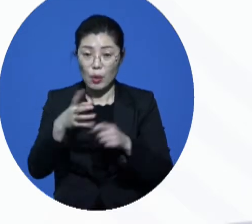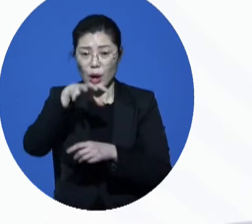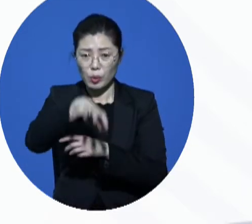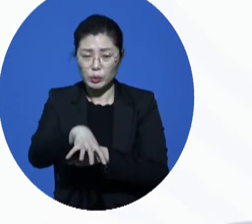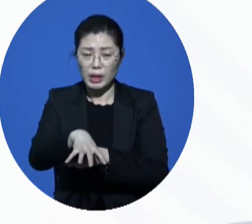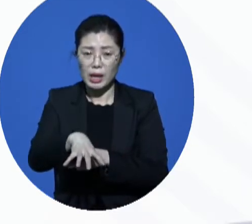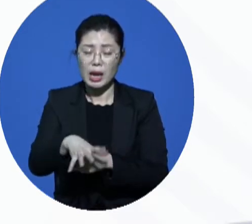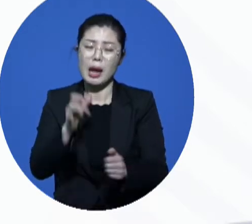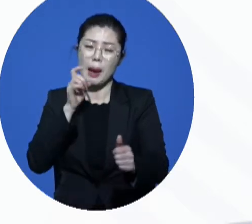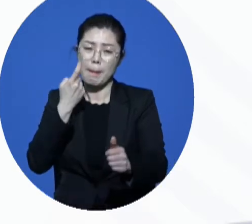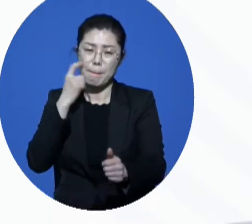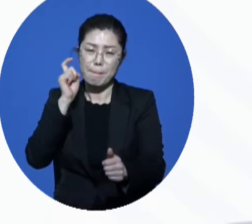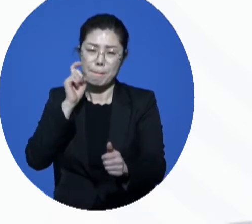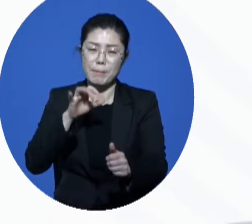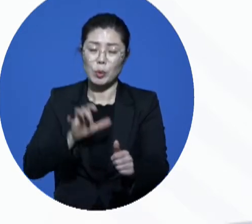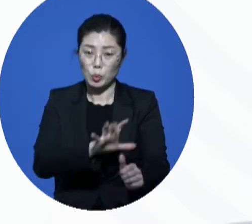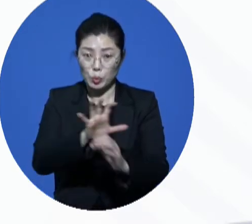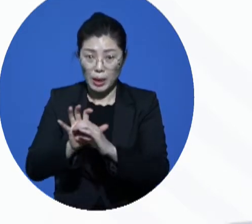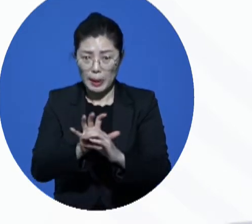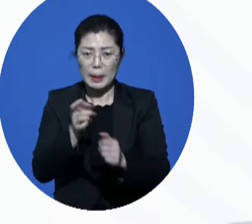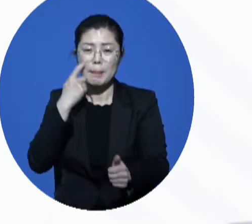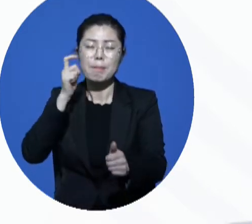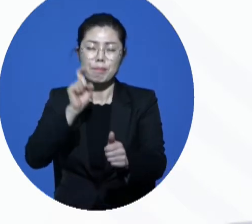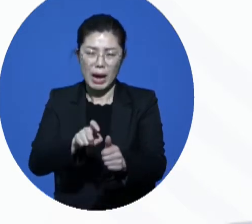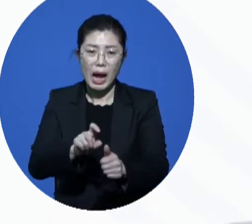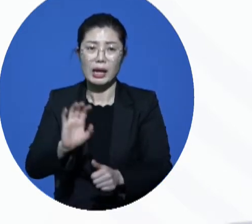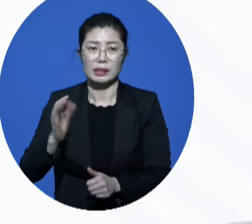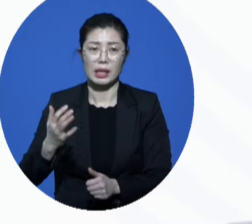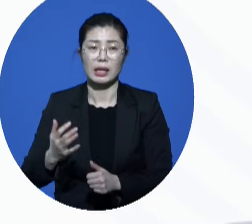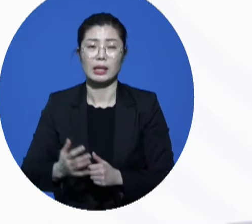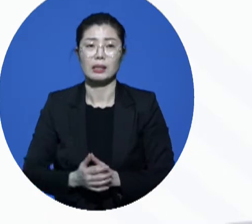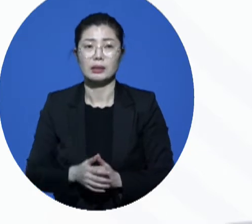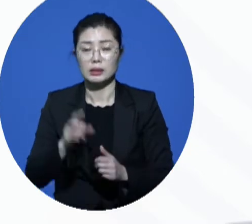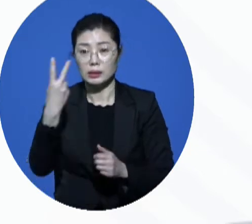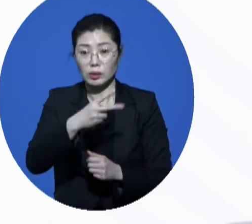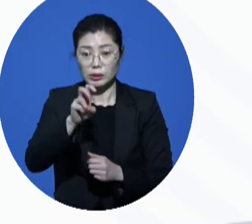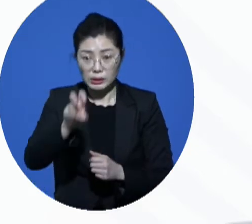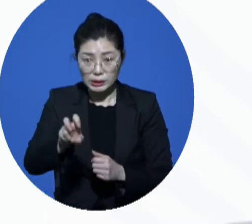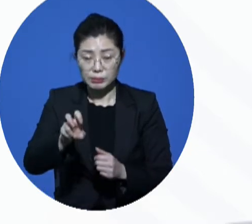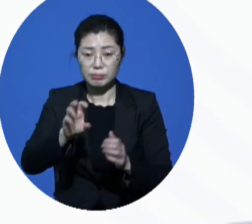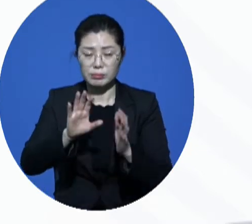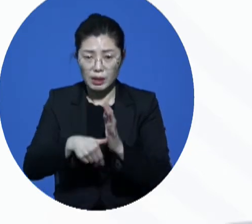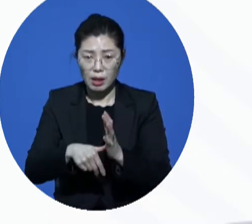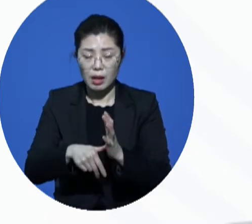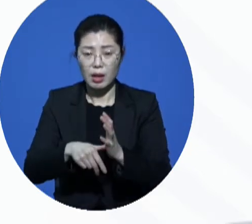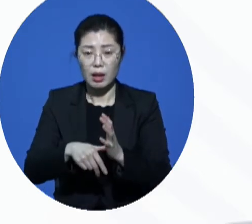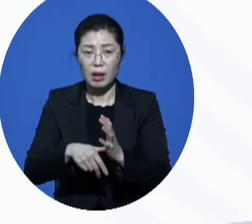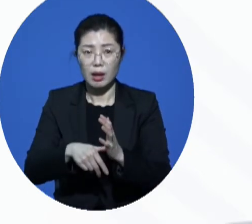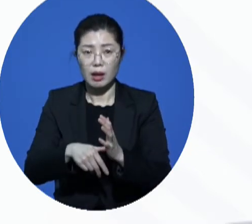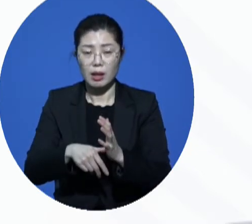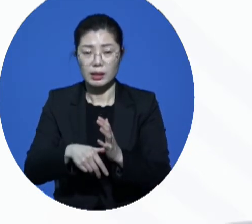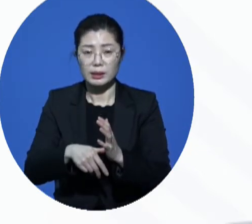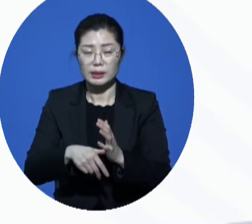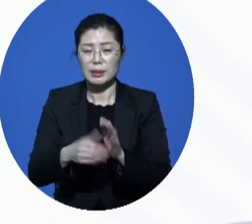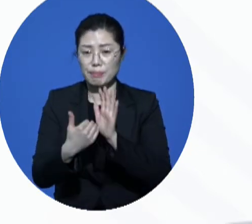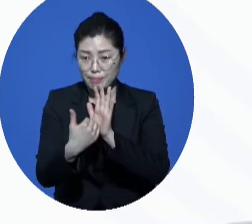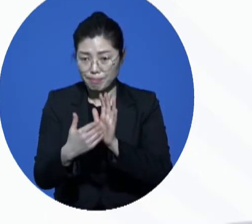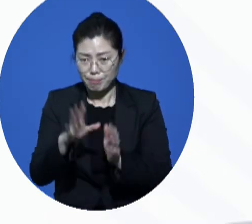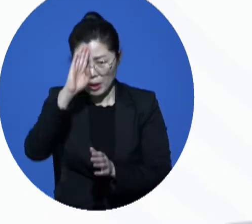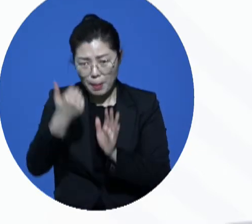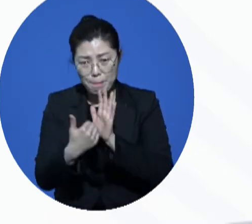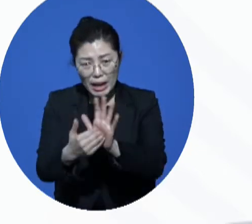명이 집단 감염되는 사태가 벌어지게 됩니다. 2020년 한 해 동안 예방적 코호트 격리라는